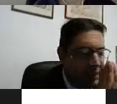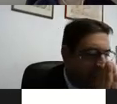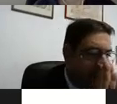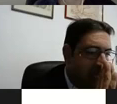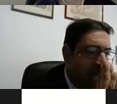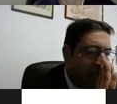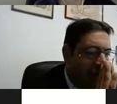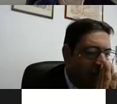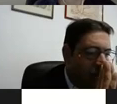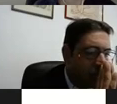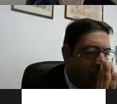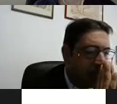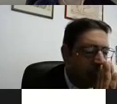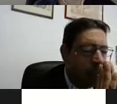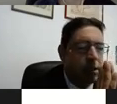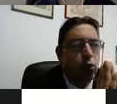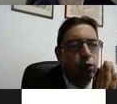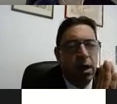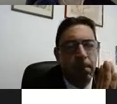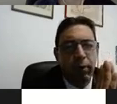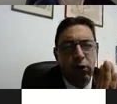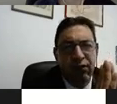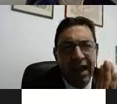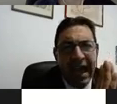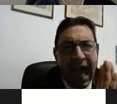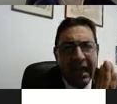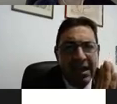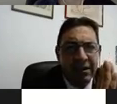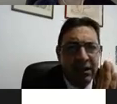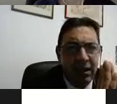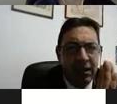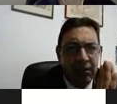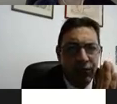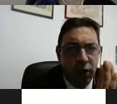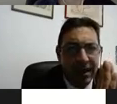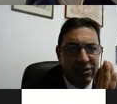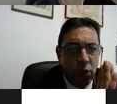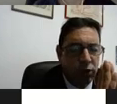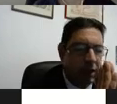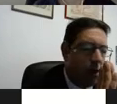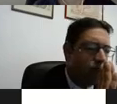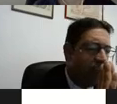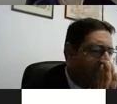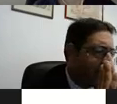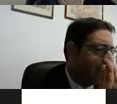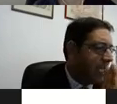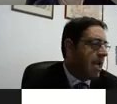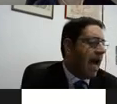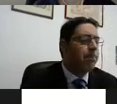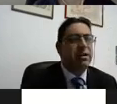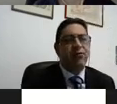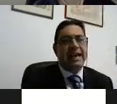giornalisti a fronte di un proliferare di informazioni ovviamente